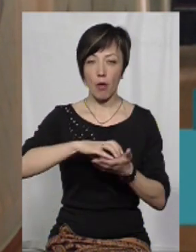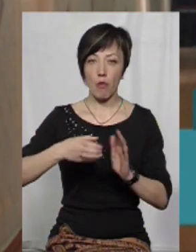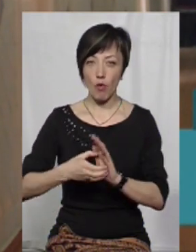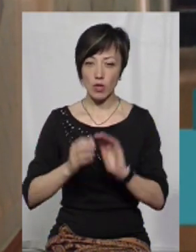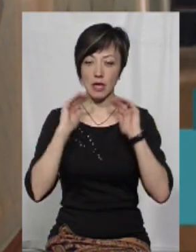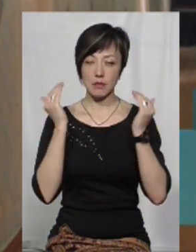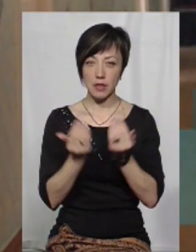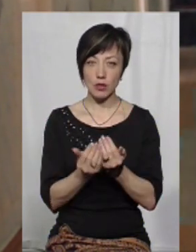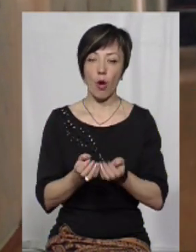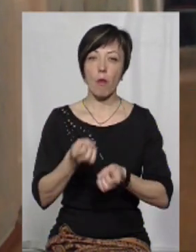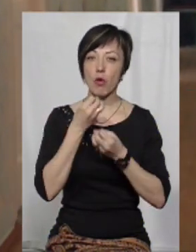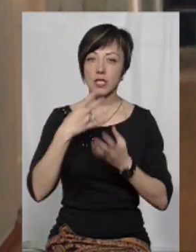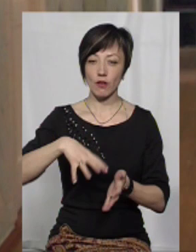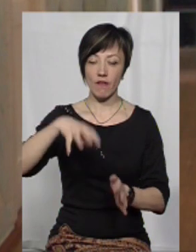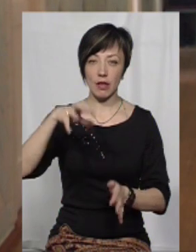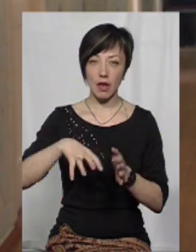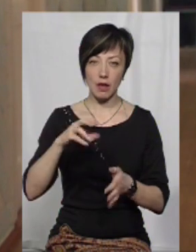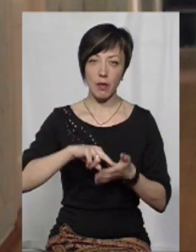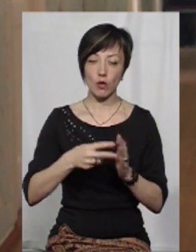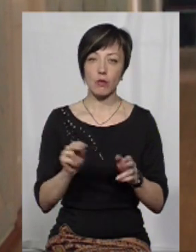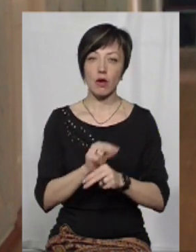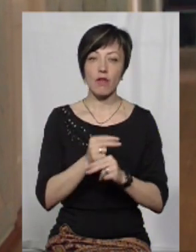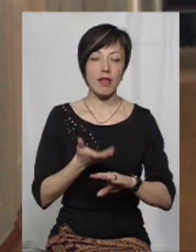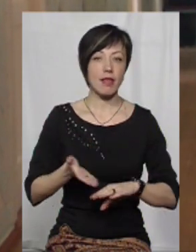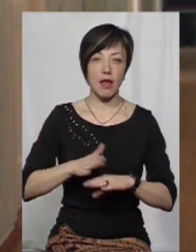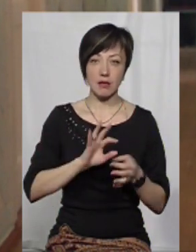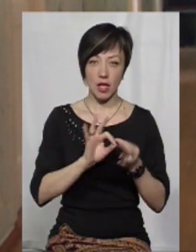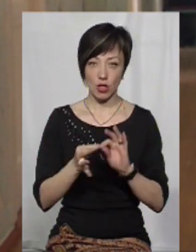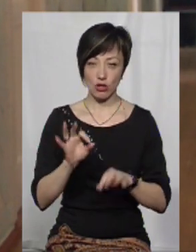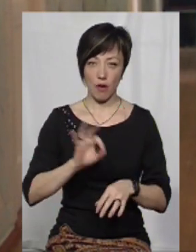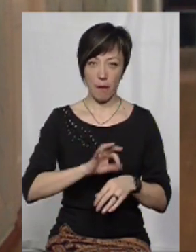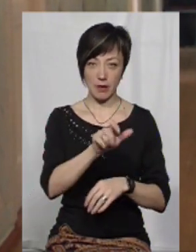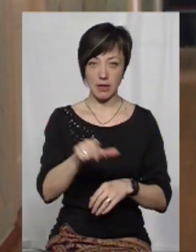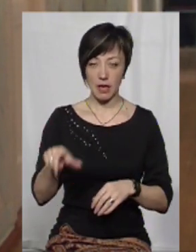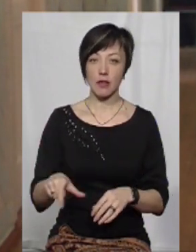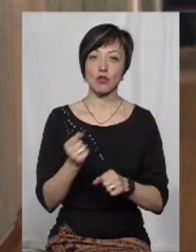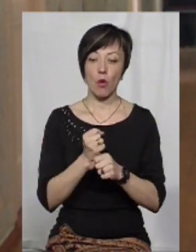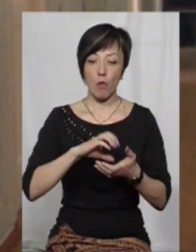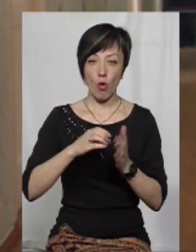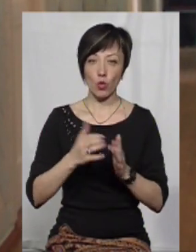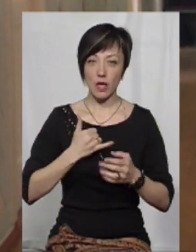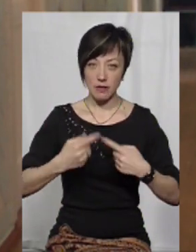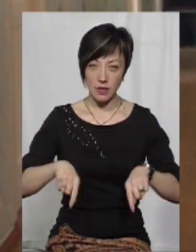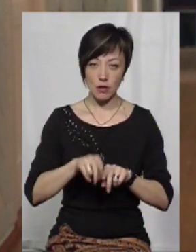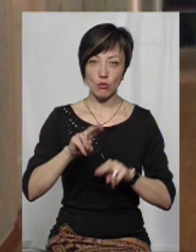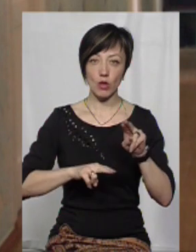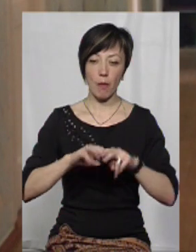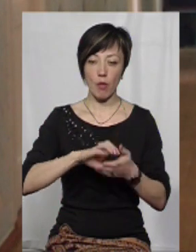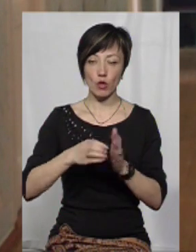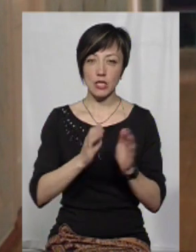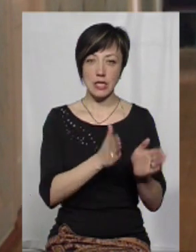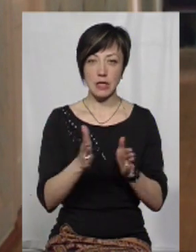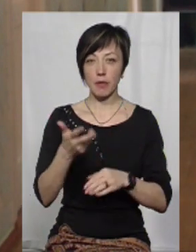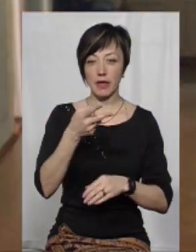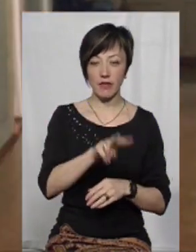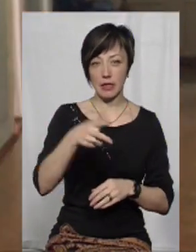асептичний з позитивною вентиляцією, де ми плануємо лікувати найскладніших пацієнтів. Зроблені блоки у нас у відділенні, збудовані на блочній системі, на